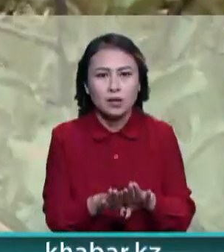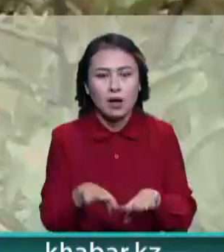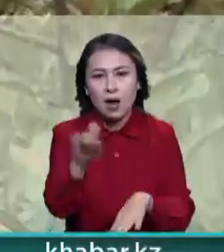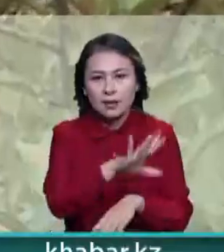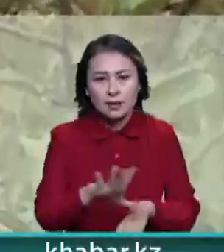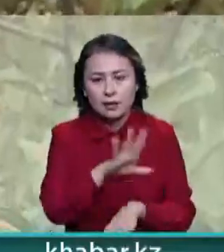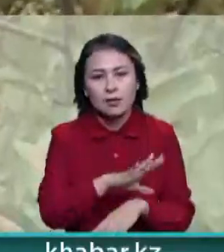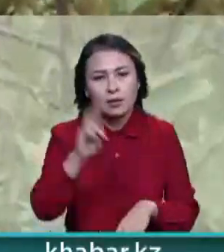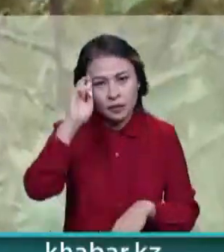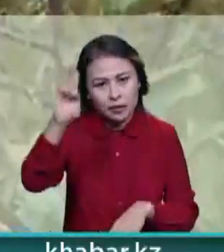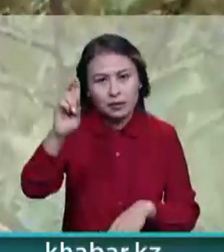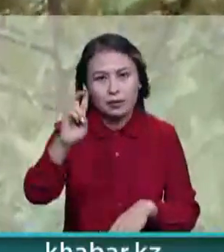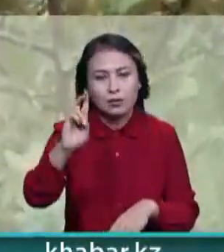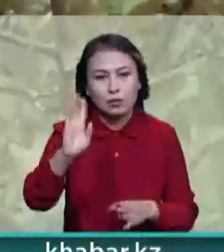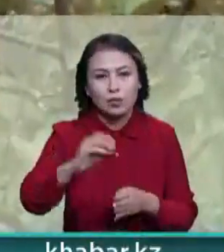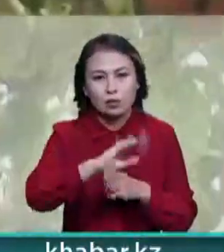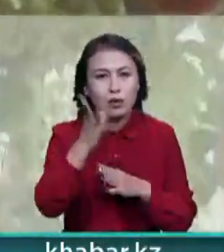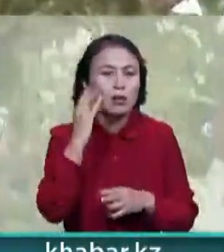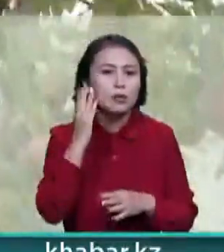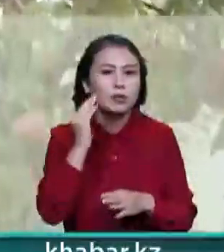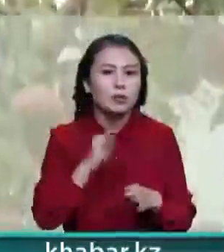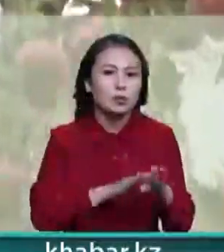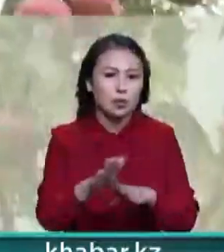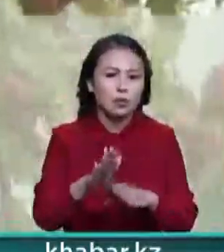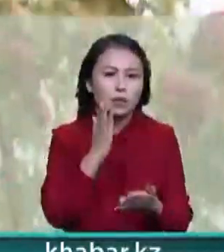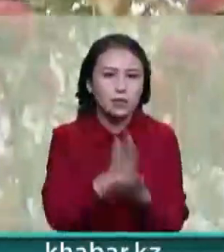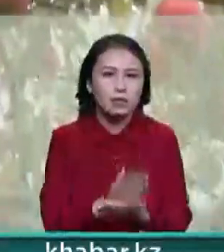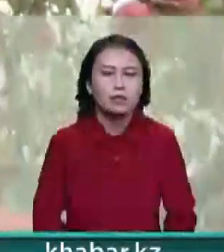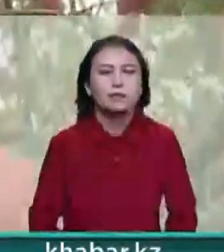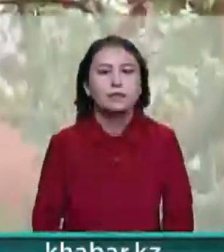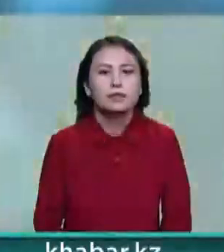Азия мемлекеттерінің алмамын қамтуға мүмкіншілігіміз толығымен бар деп есептейміз.